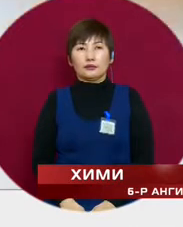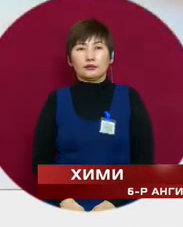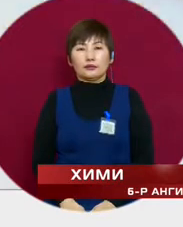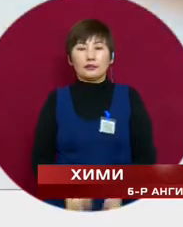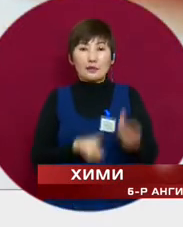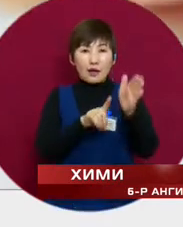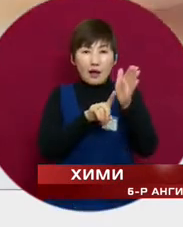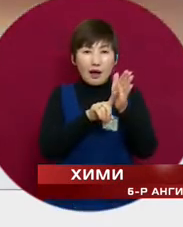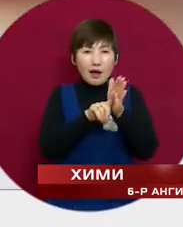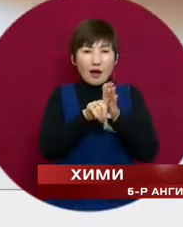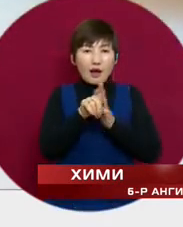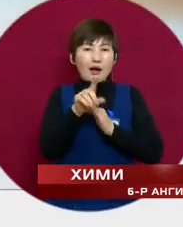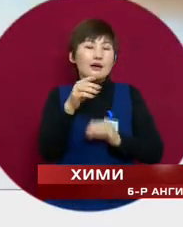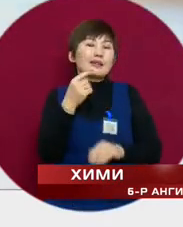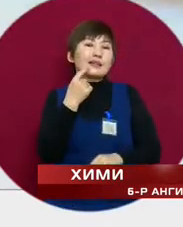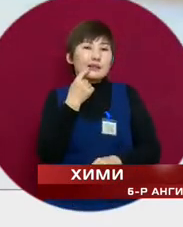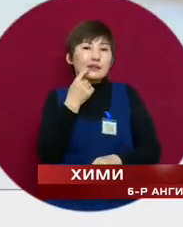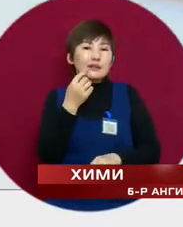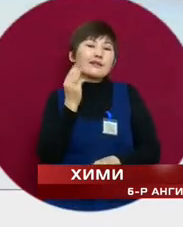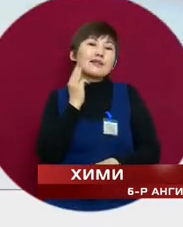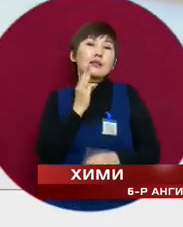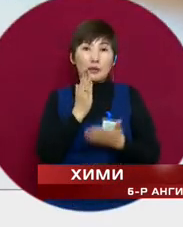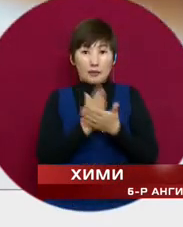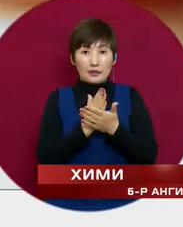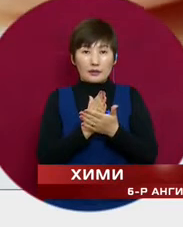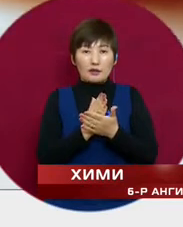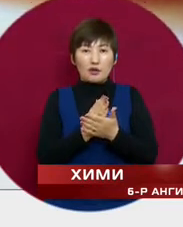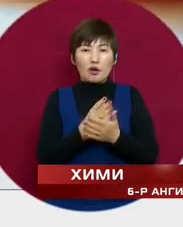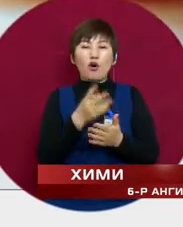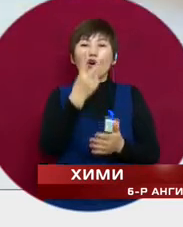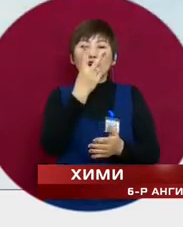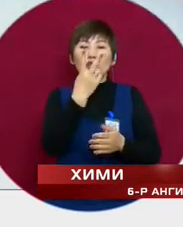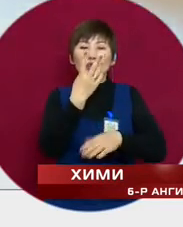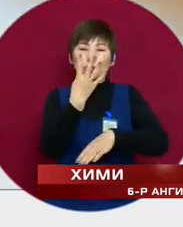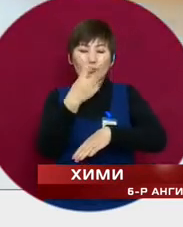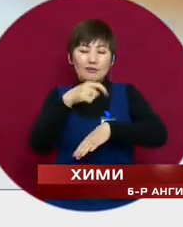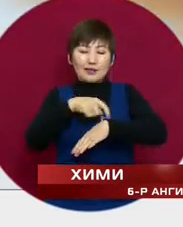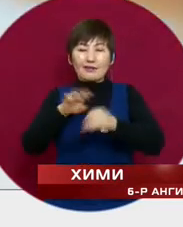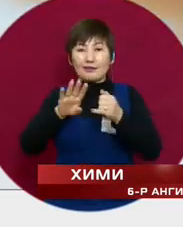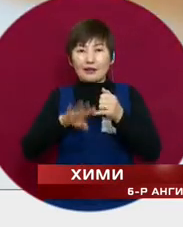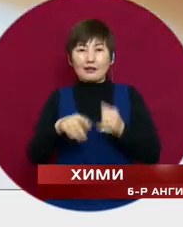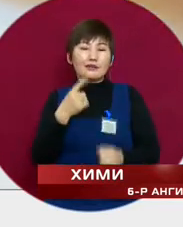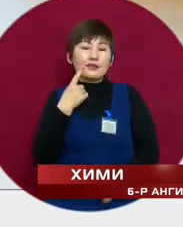Анх шүд нь жигд шаргал өнгөтэй байсан. Тэгвэл 24 цагийн дараа шүд нь